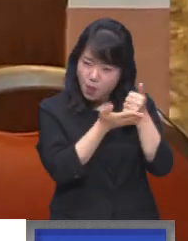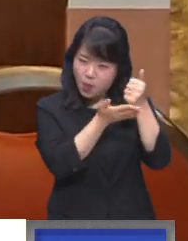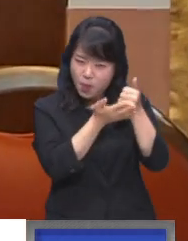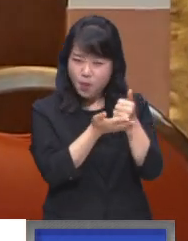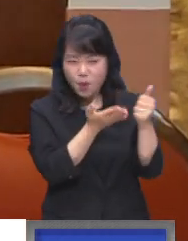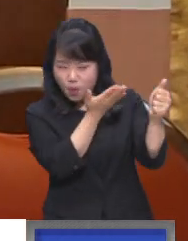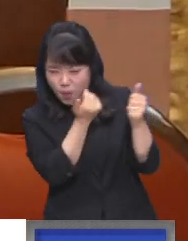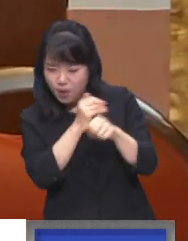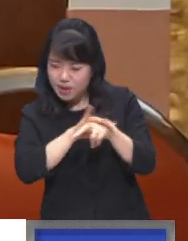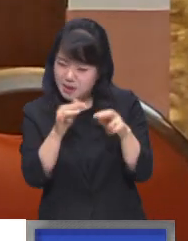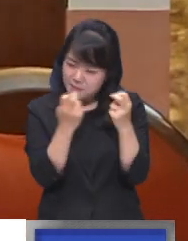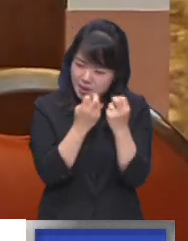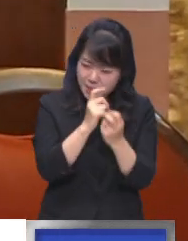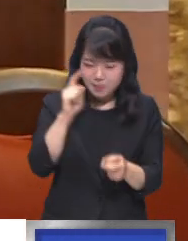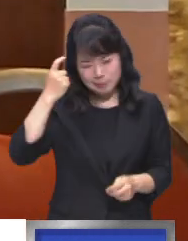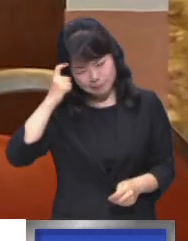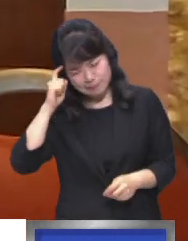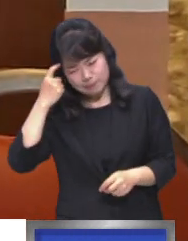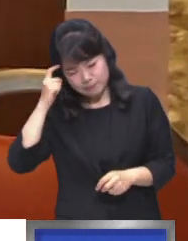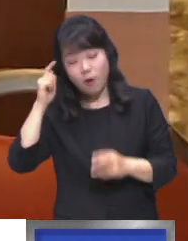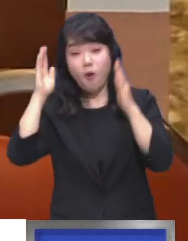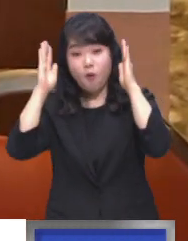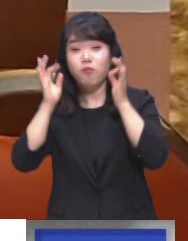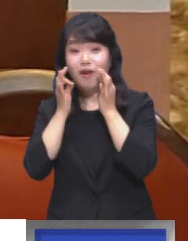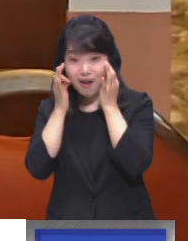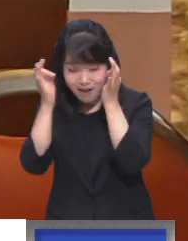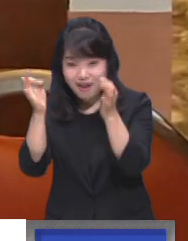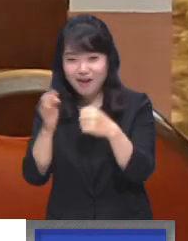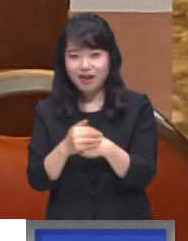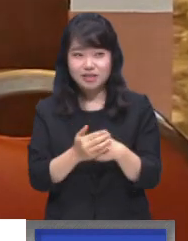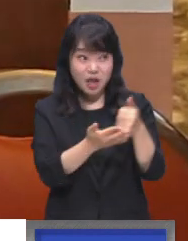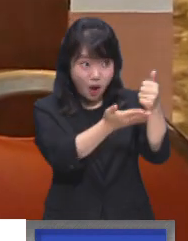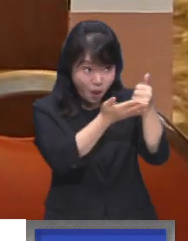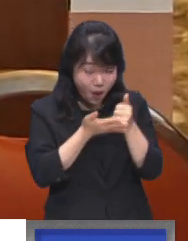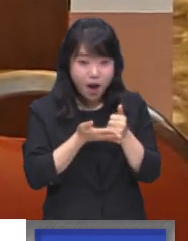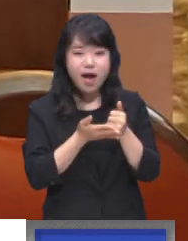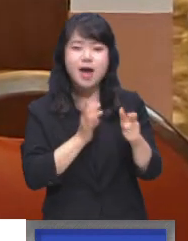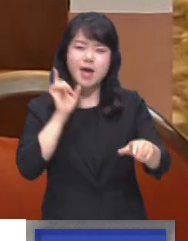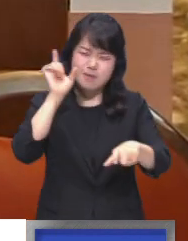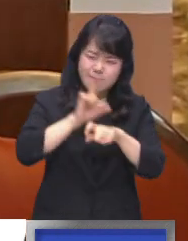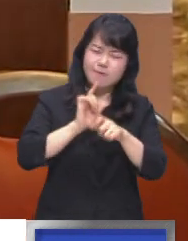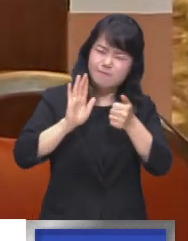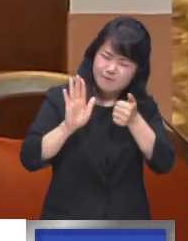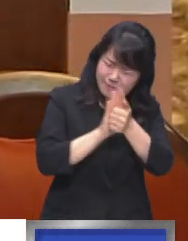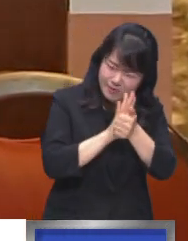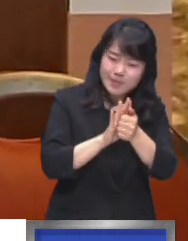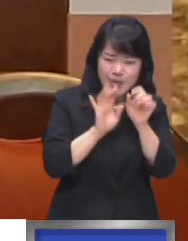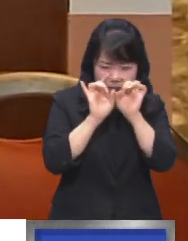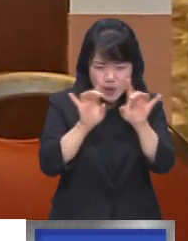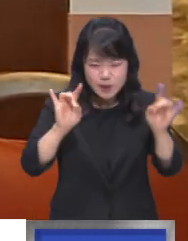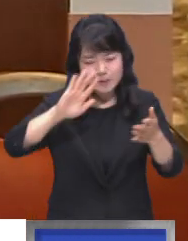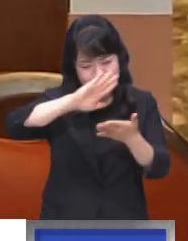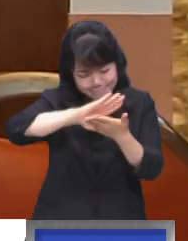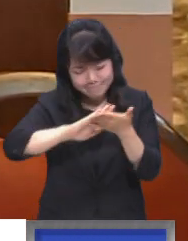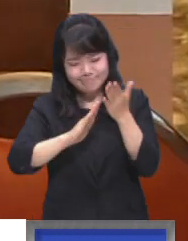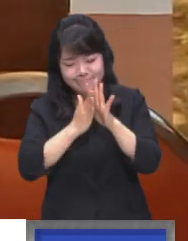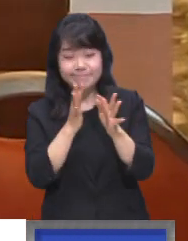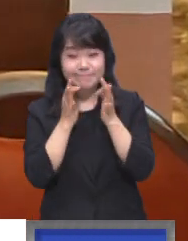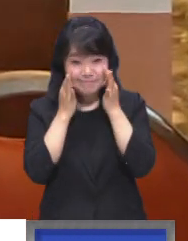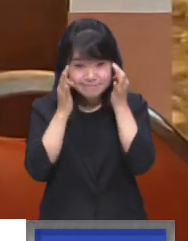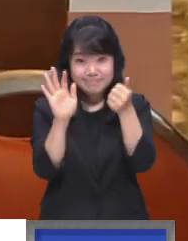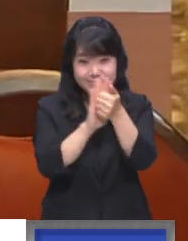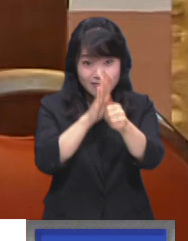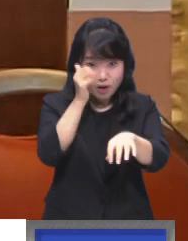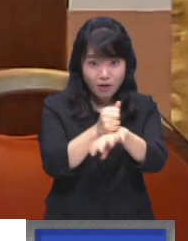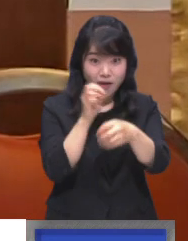오게끔 해야 될지, 그쪽에 좀 많이 더 집중을 했고요. 그렇게 오시는 손님들한테 더한번한번더 잘하려고 노력하다 보니까